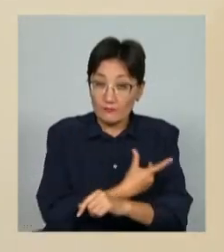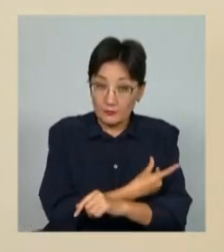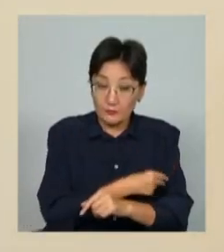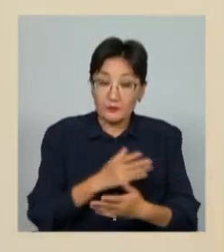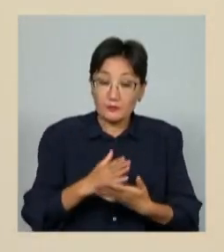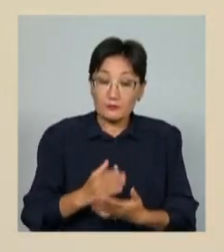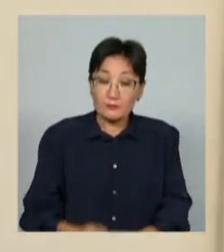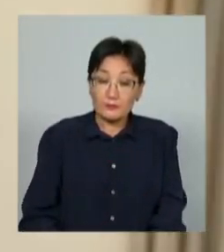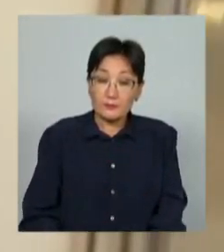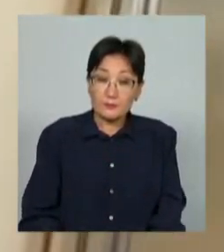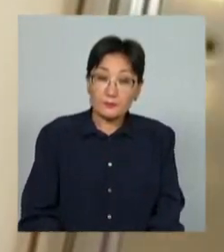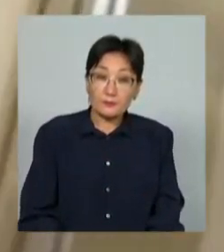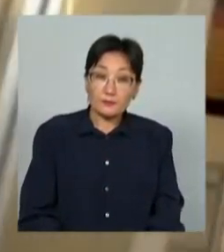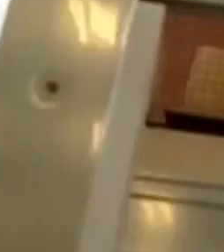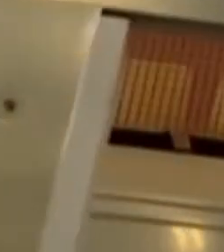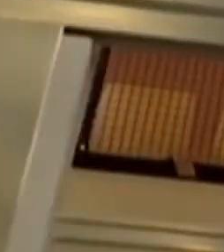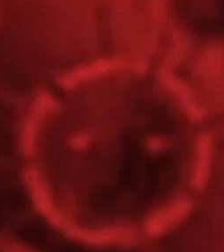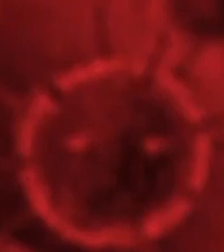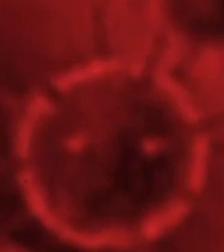коронавируса.